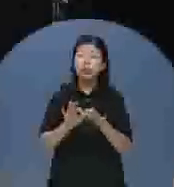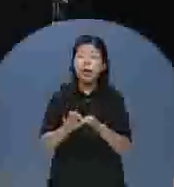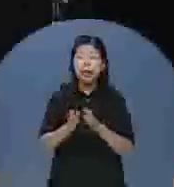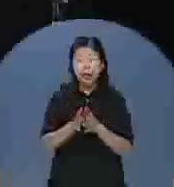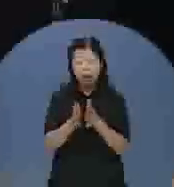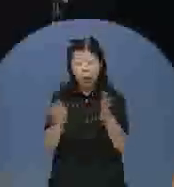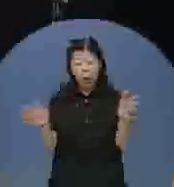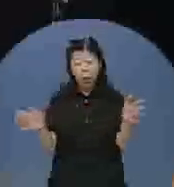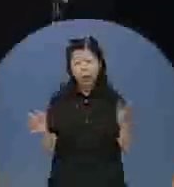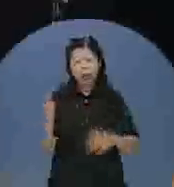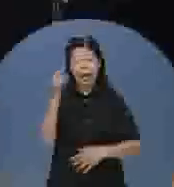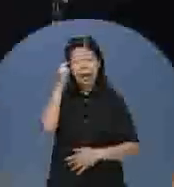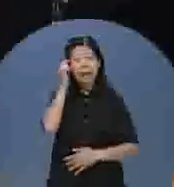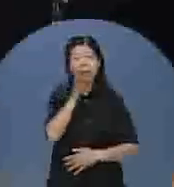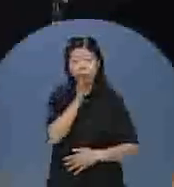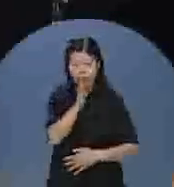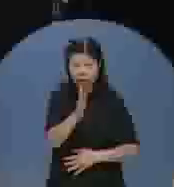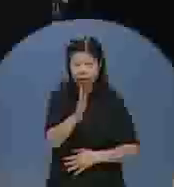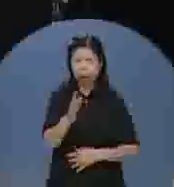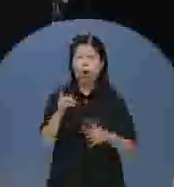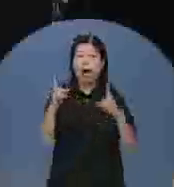拶。